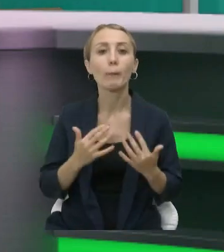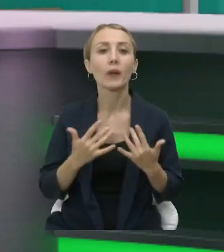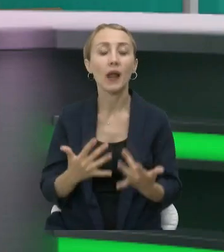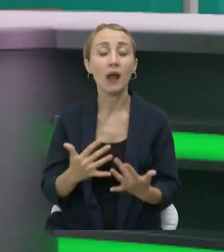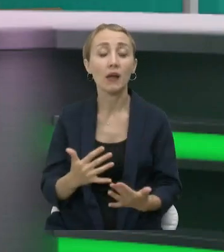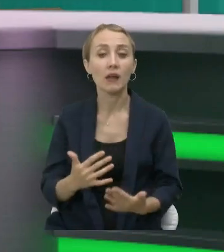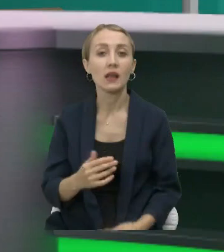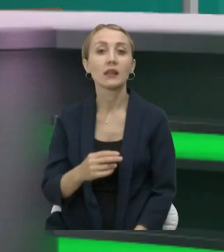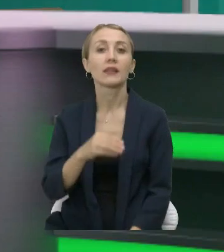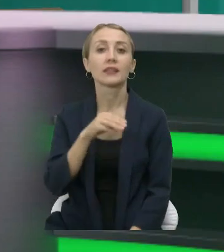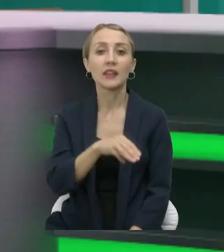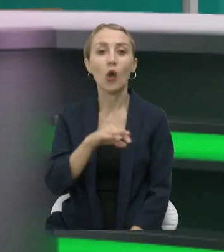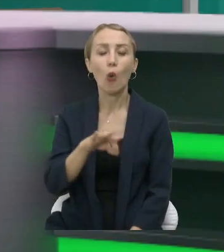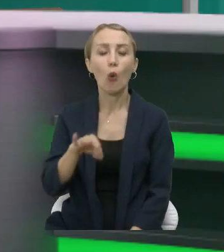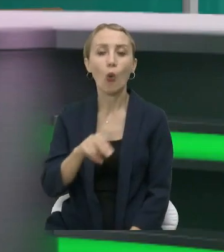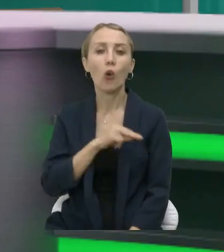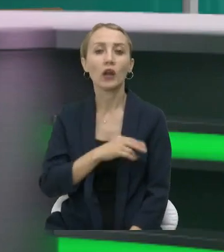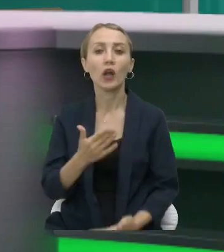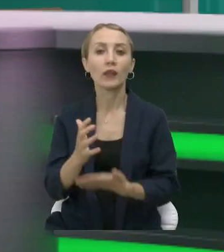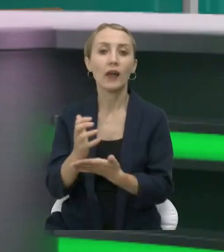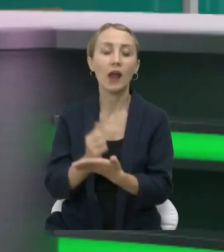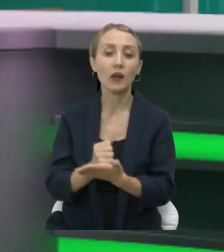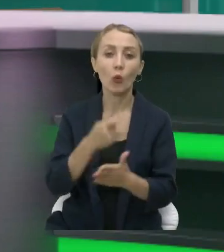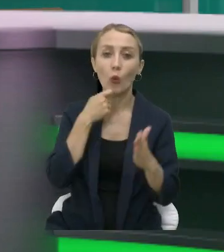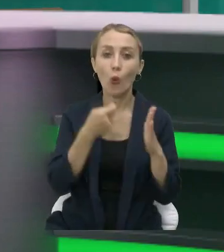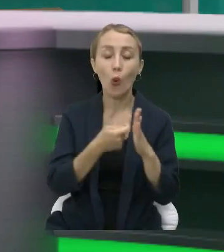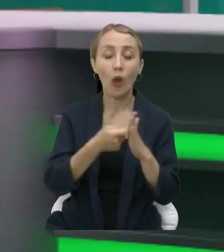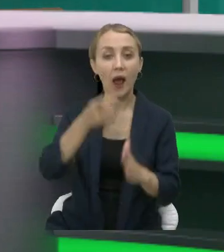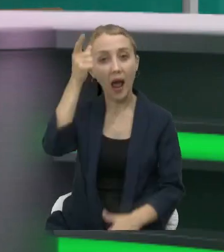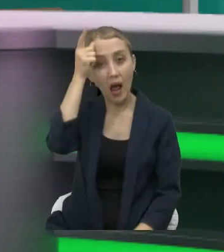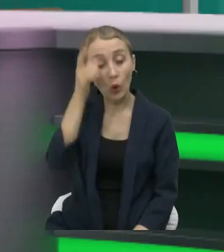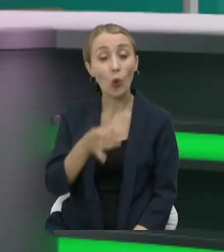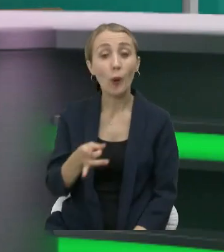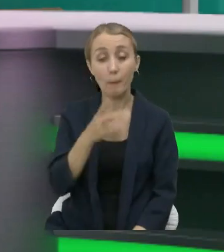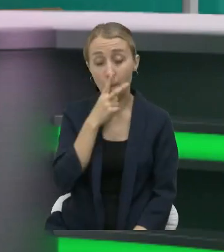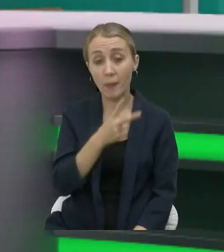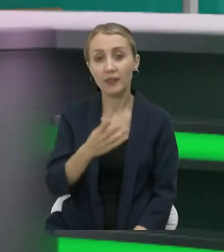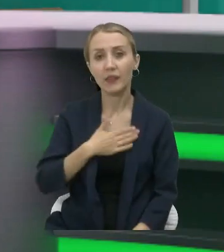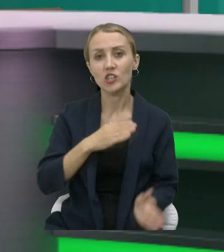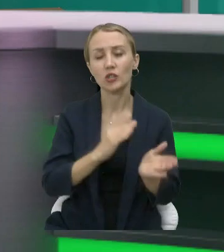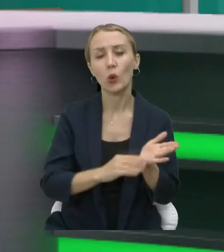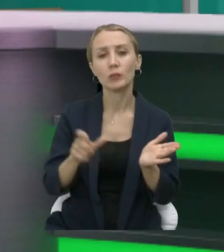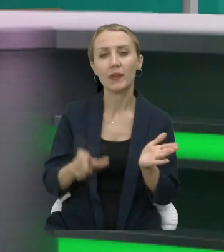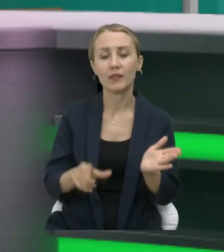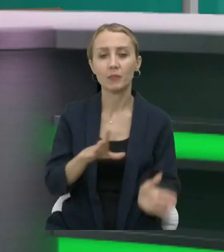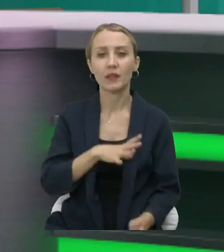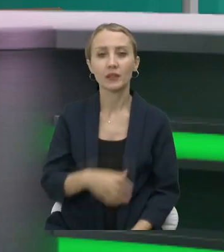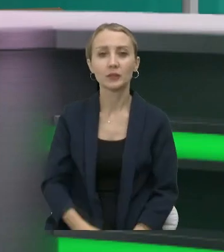работой товарищества, которое запасается кормом в Окольском районе, ознакомилась наш корреспондент Эльмира